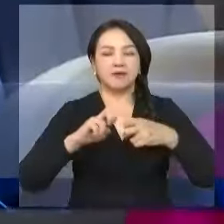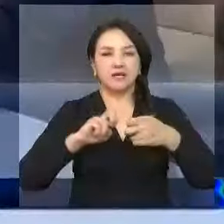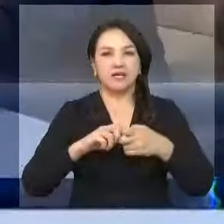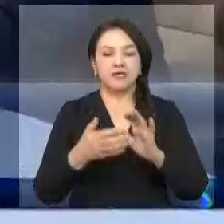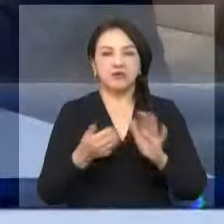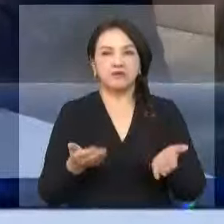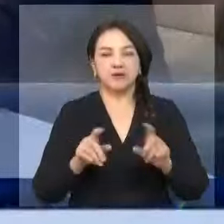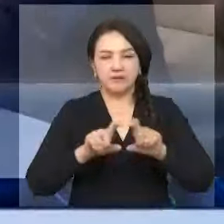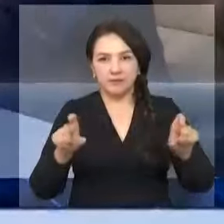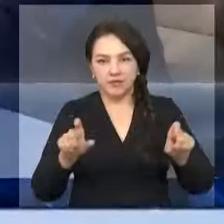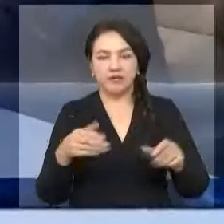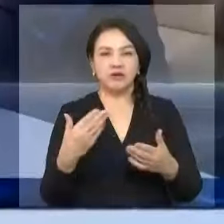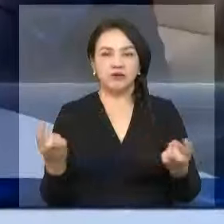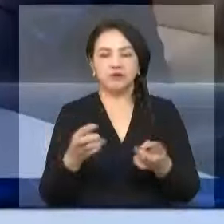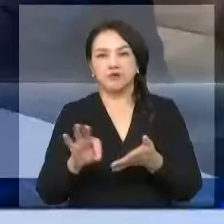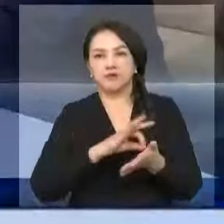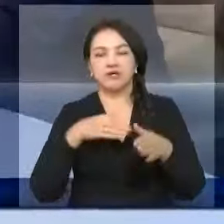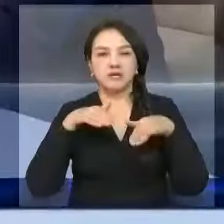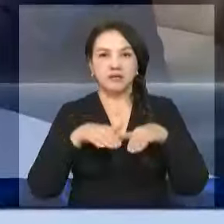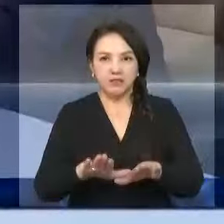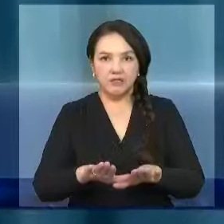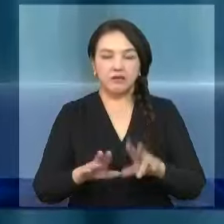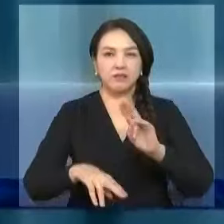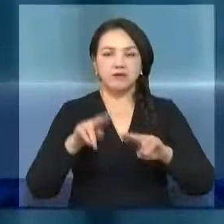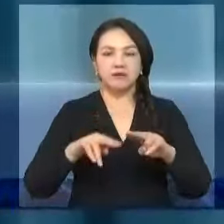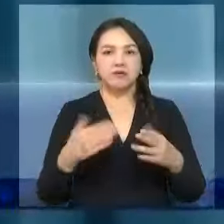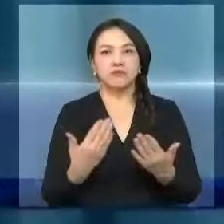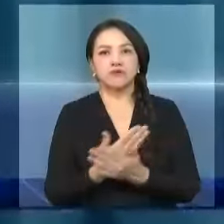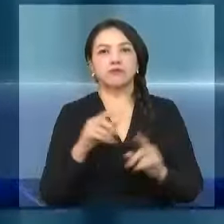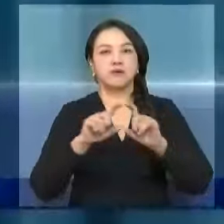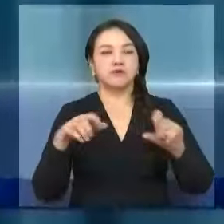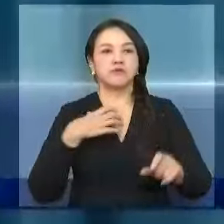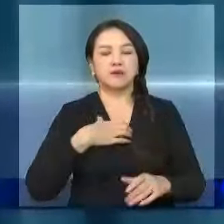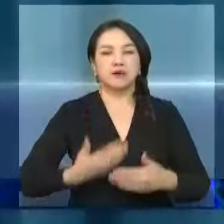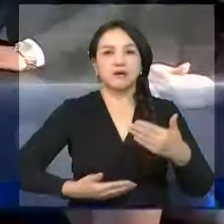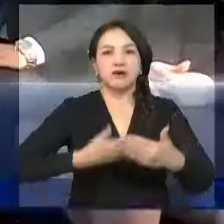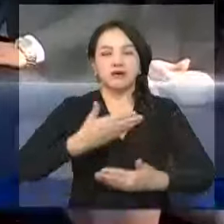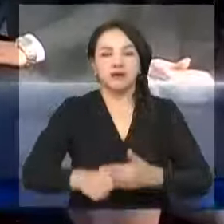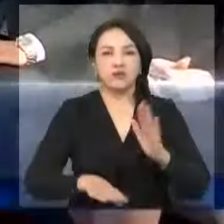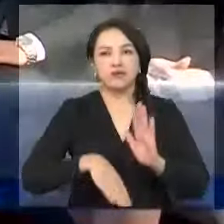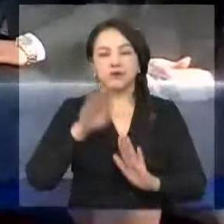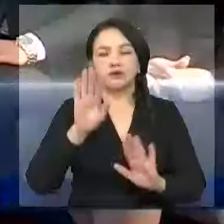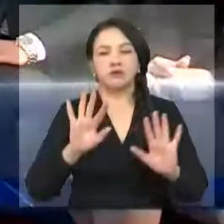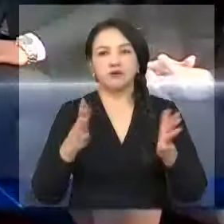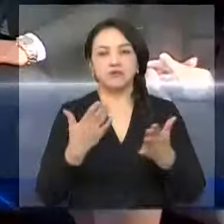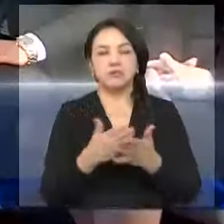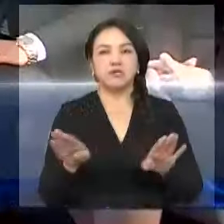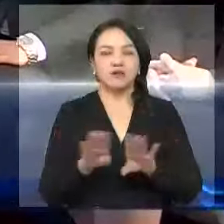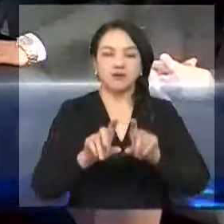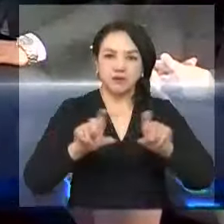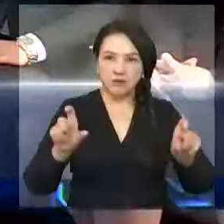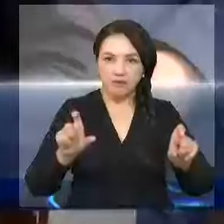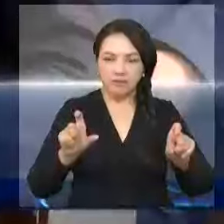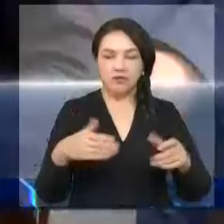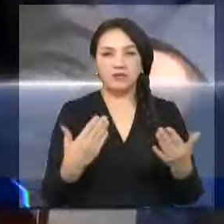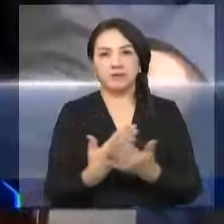нехваткой мест в учебных заведениях требуют срочных решений, и строительство новых школ станет важным шагом к улучшению ситуации. Эти учреждения будут